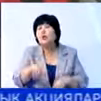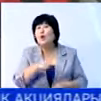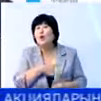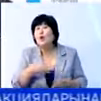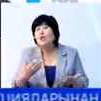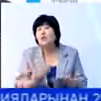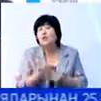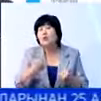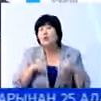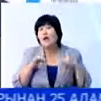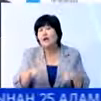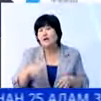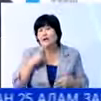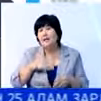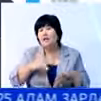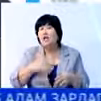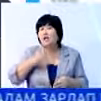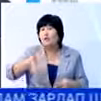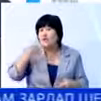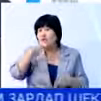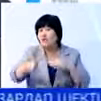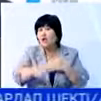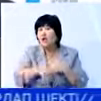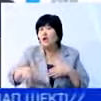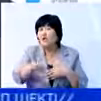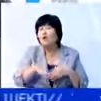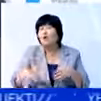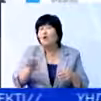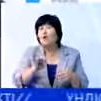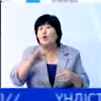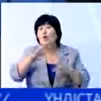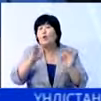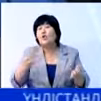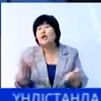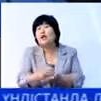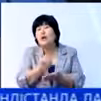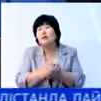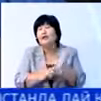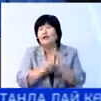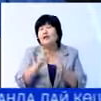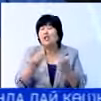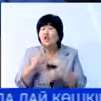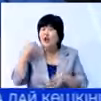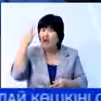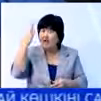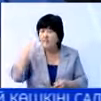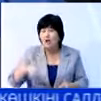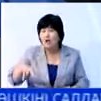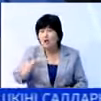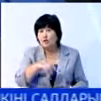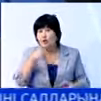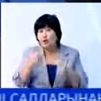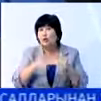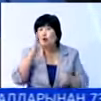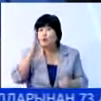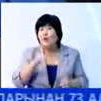жаңғыру аясында атқарылған істер баяндалды. Жыл аяғына дейін өңірде ұлы өнертапқыштыққа алғашқы қадам атты жаңа идеялардың республикалық конкурсы